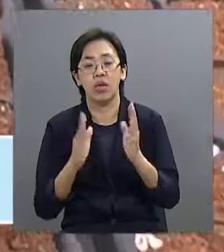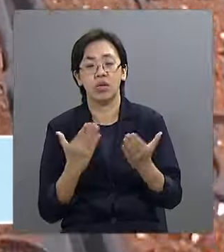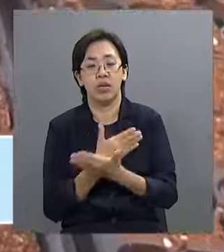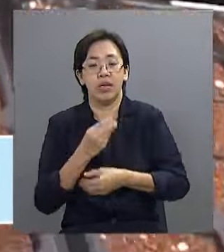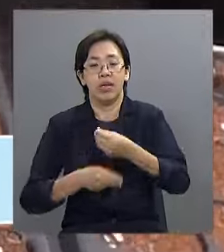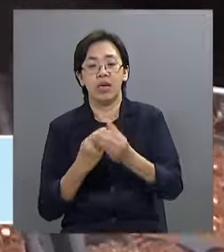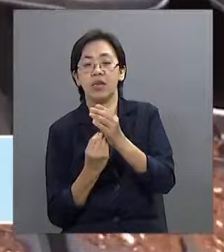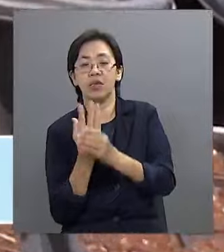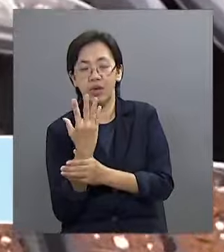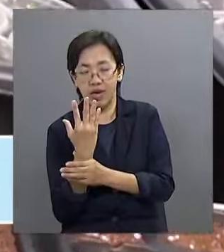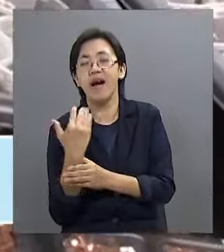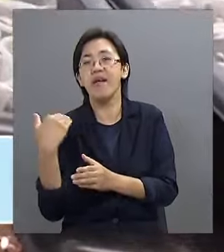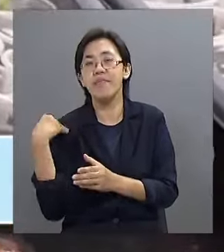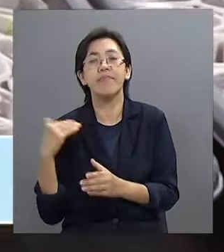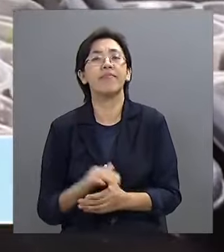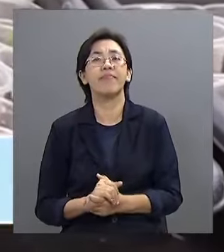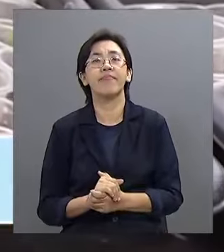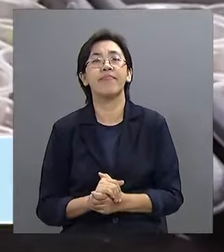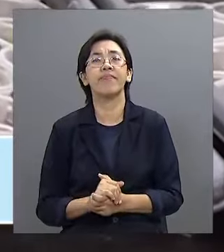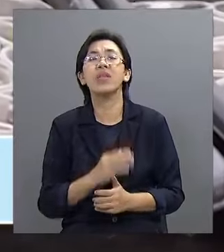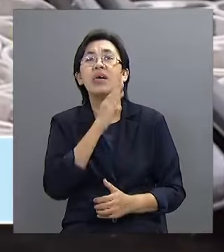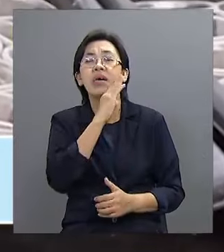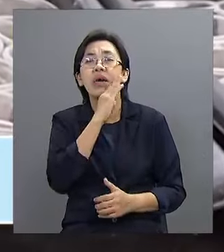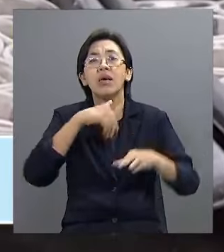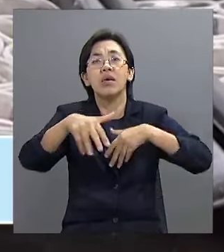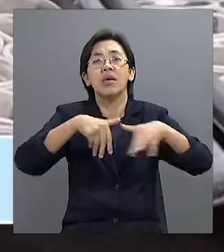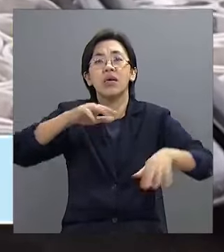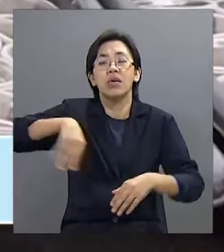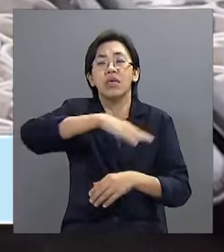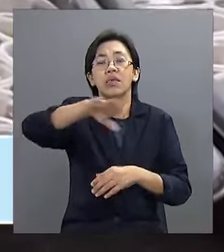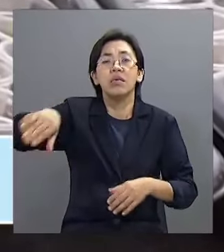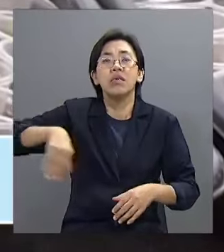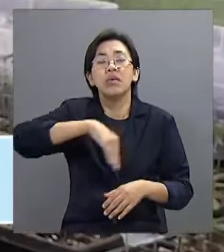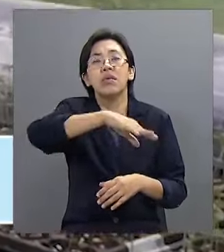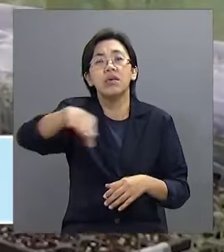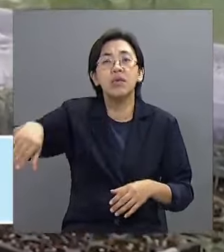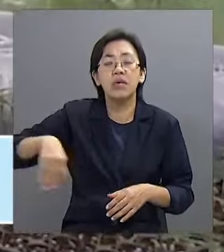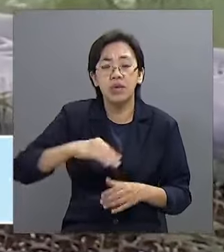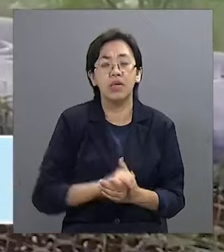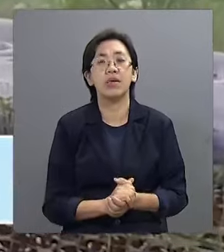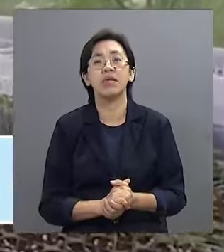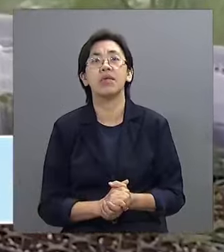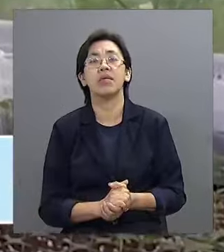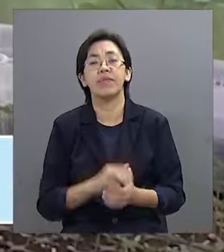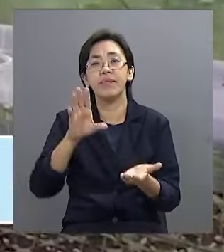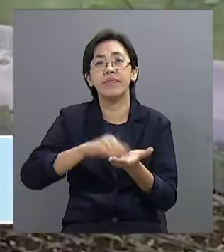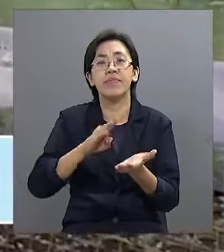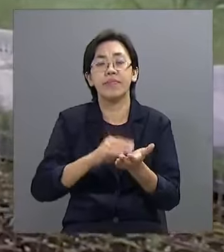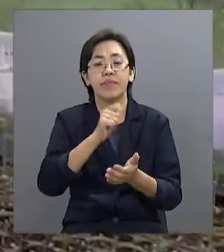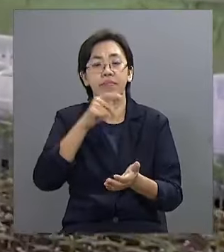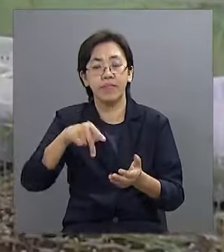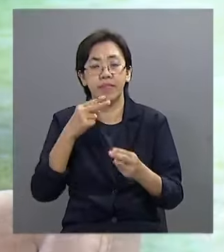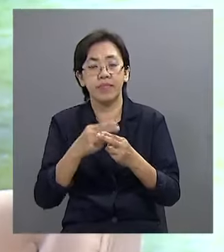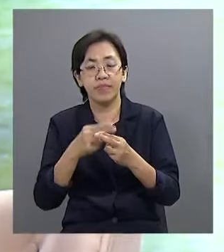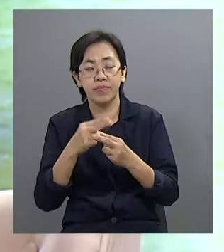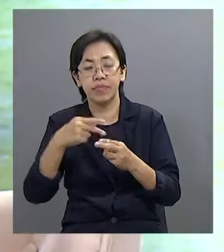ด้วยนะคะคุณผู้ชมจริงๆถ้าเกิดในภาคประชาชนทั่วไปอย่างที่เราได้พูดคุยกันคุณผู้ชมอายุดาวน์โหลดมาให้ดูแล้วแอปพลิเคชันปลูกกันค่ะนี่คือหน้า